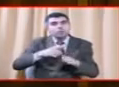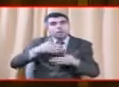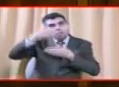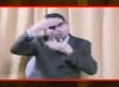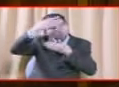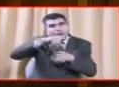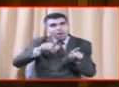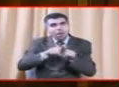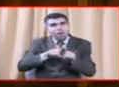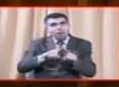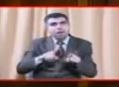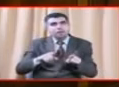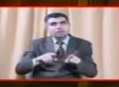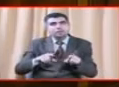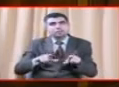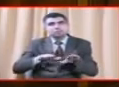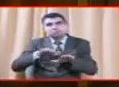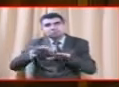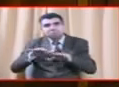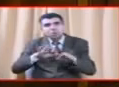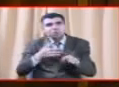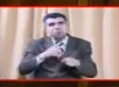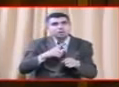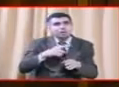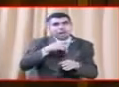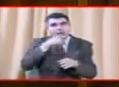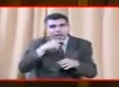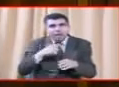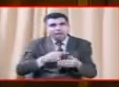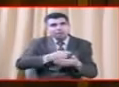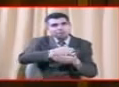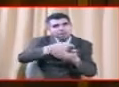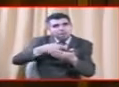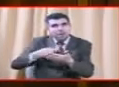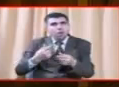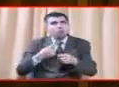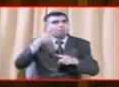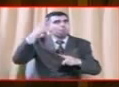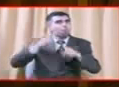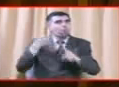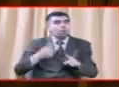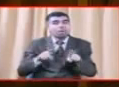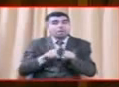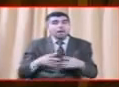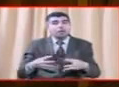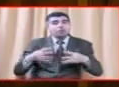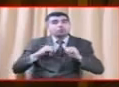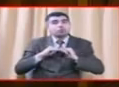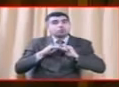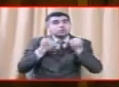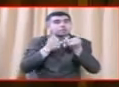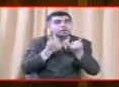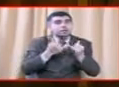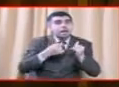لتطوير آليات محاربة داء المخدرات، وعمرها ما جمعت ولو مرة واحدة للجنة،